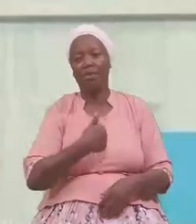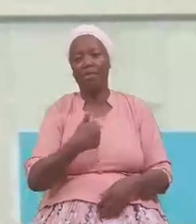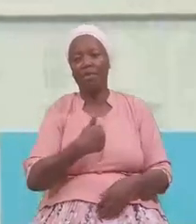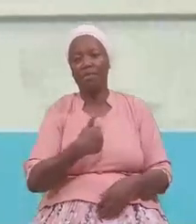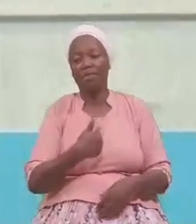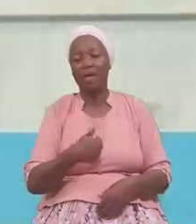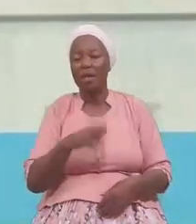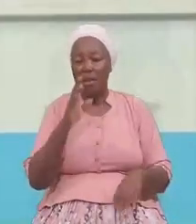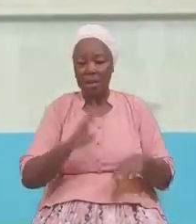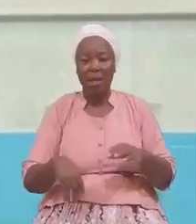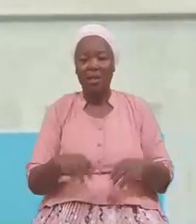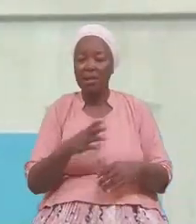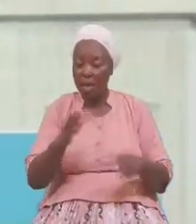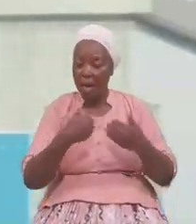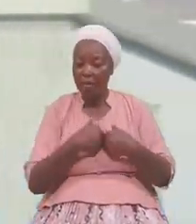Ils ont tellement